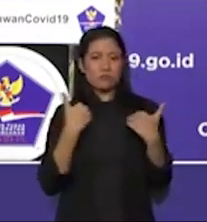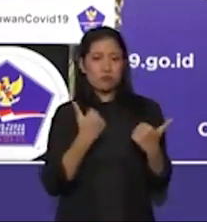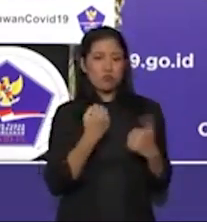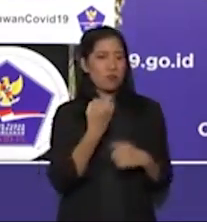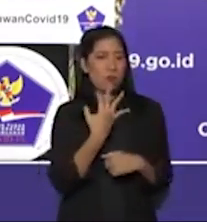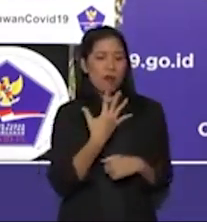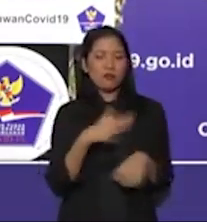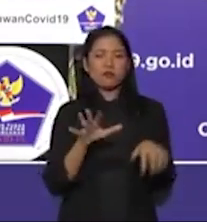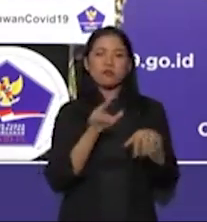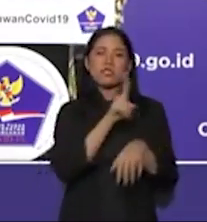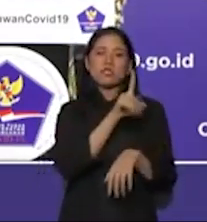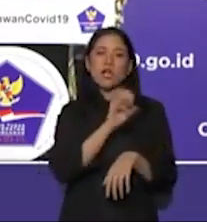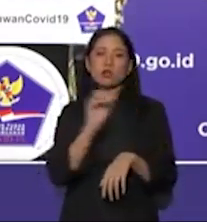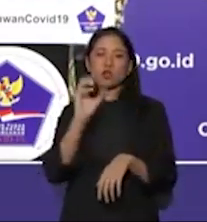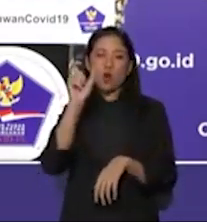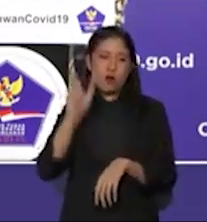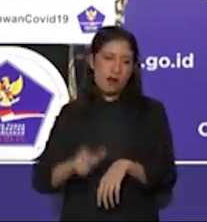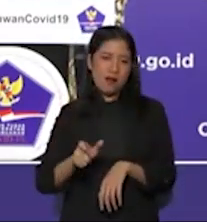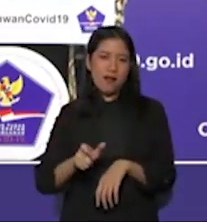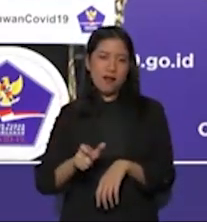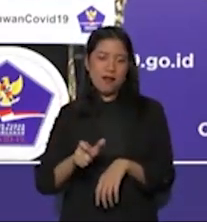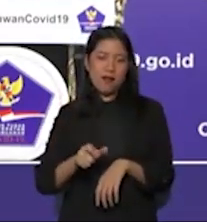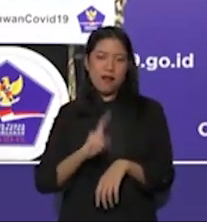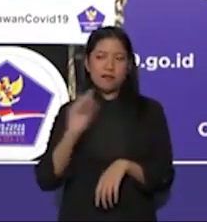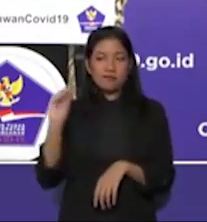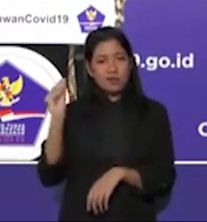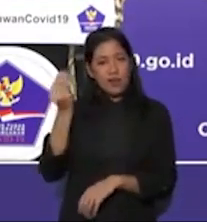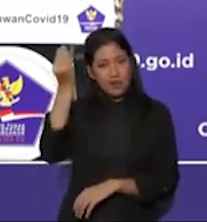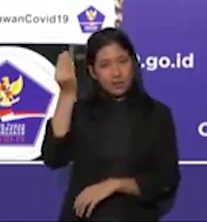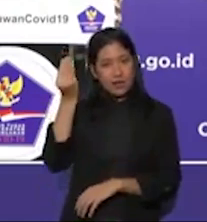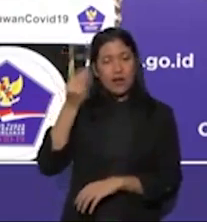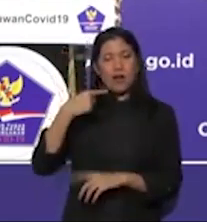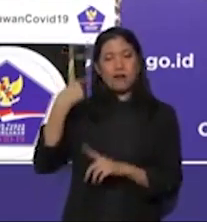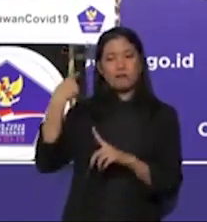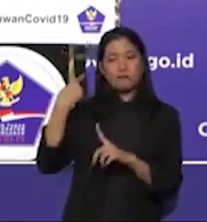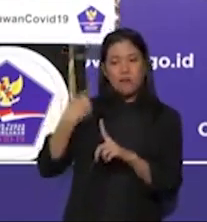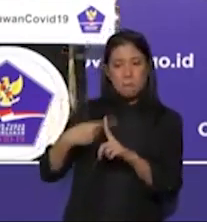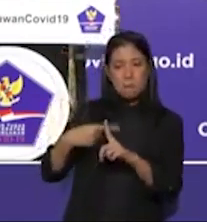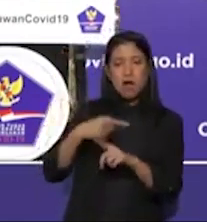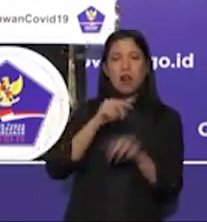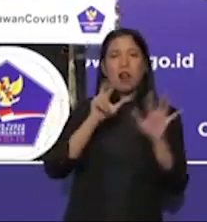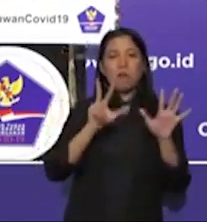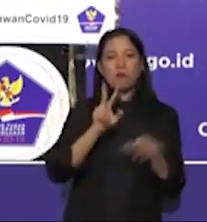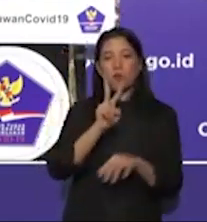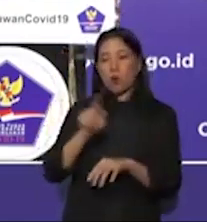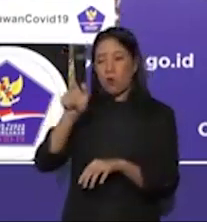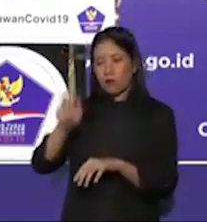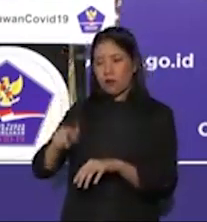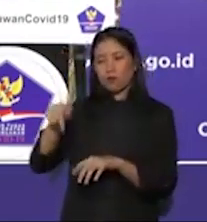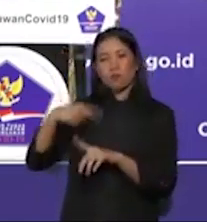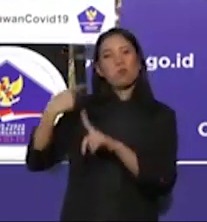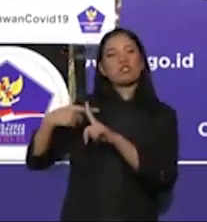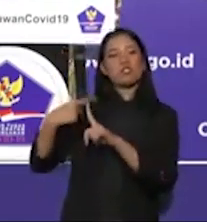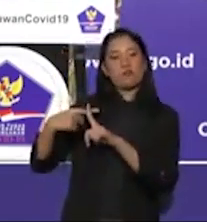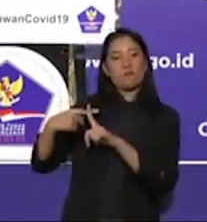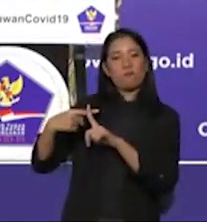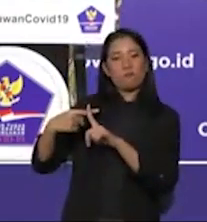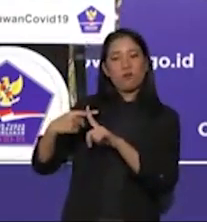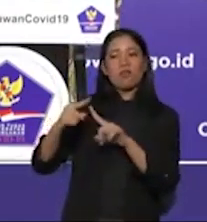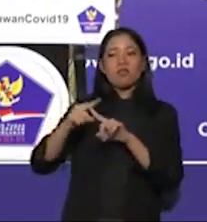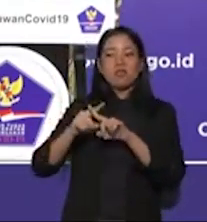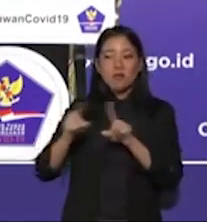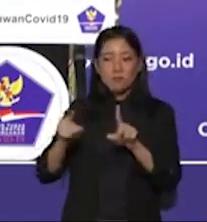orang lebih baru tetapi jumlah pasien sembuh hari ini adalah 187 orang